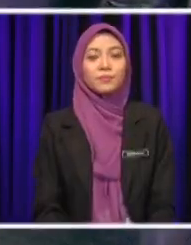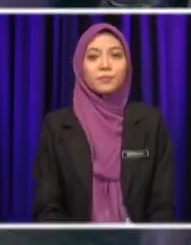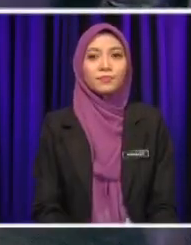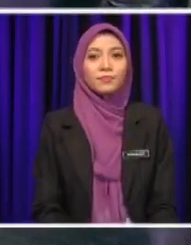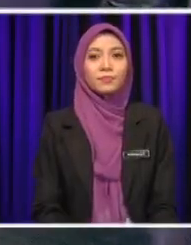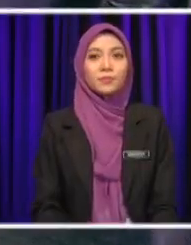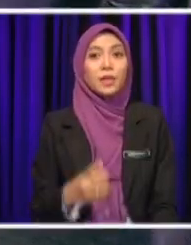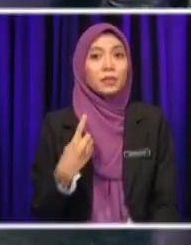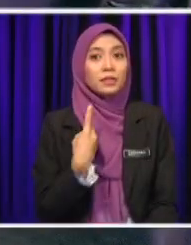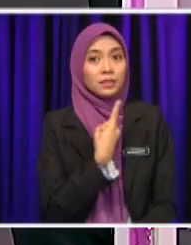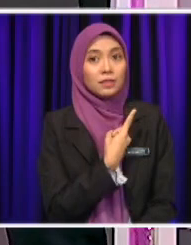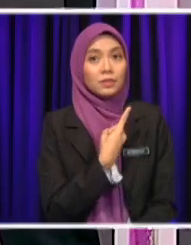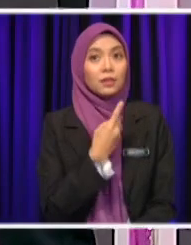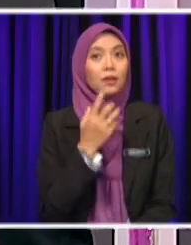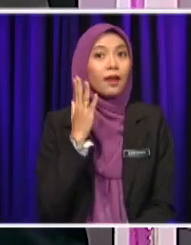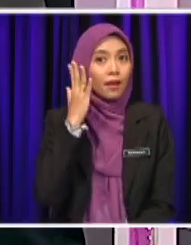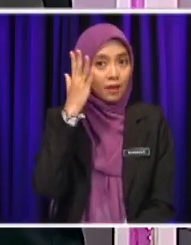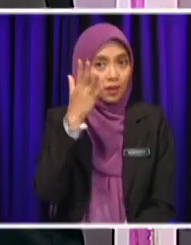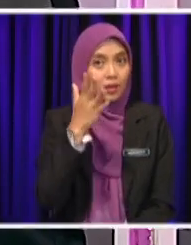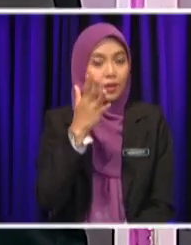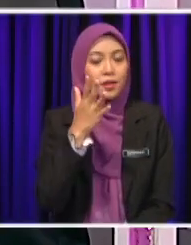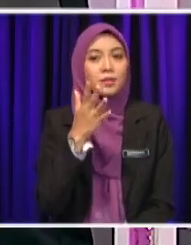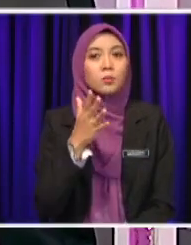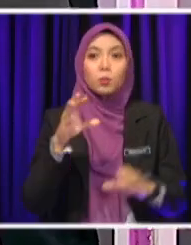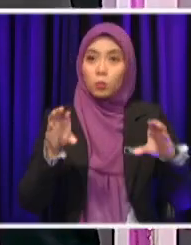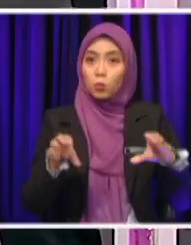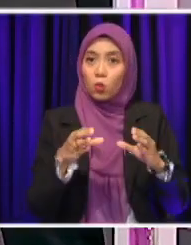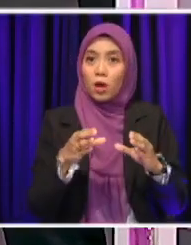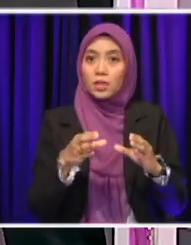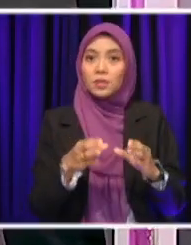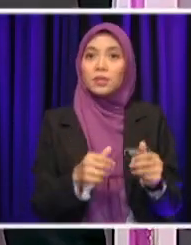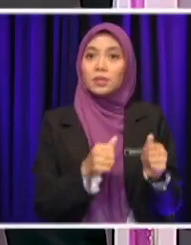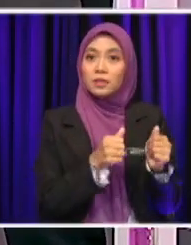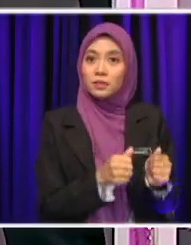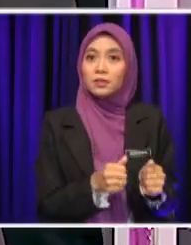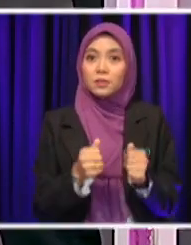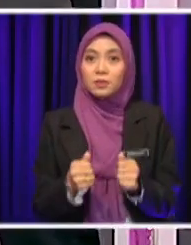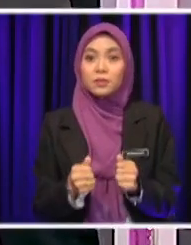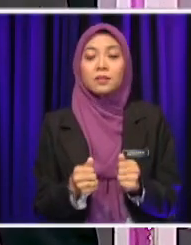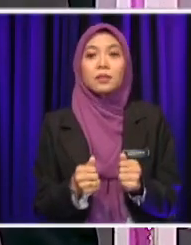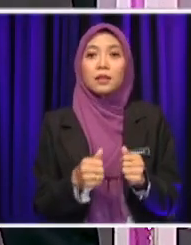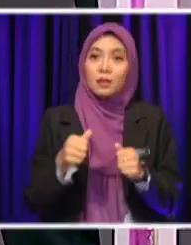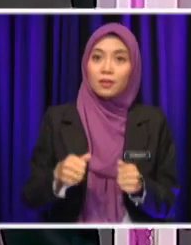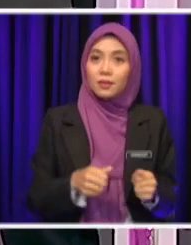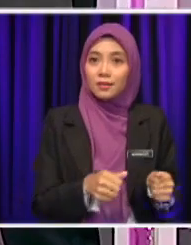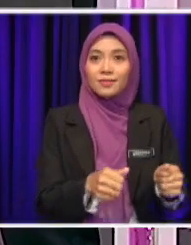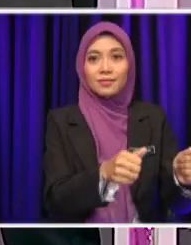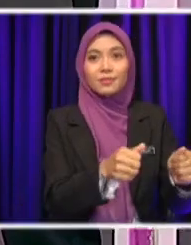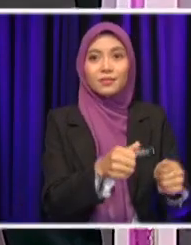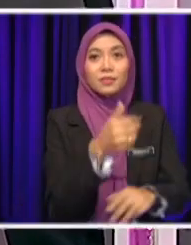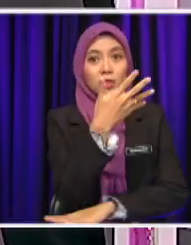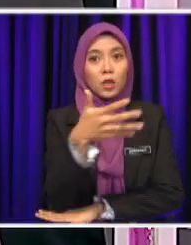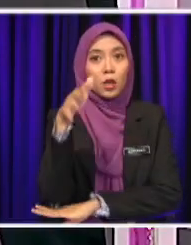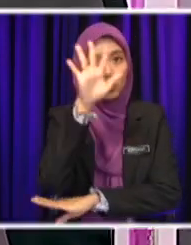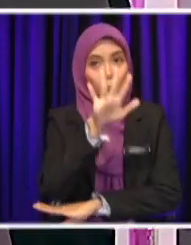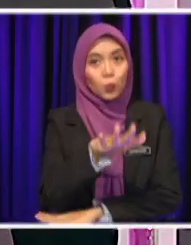Okey, kita akan sebelum kita nak buat robot tu, kita akan buat carta alih dia terlebih dahulu, Aiman. Okey, carta alih untuk robot